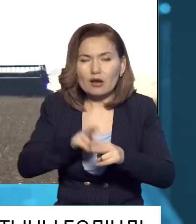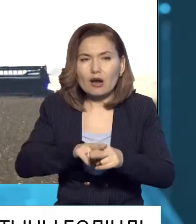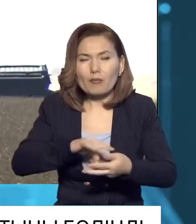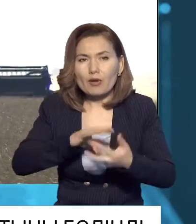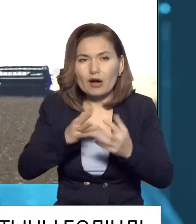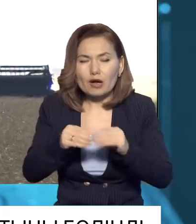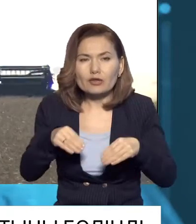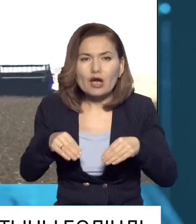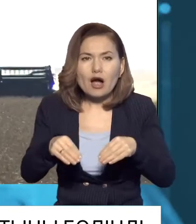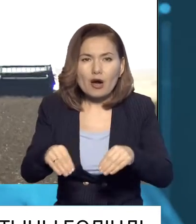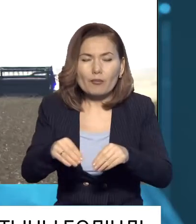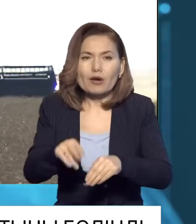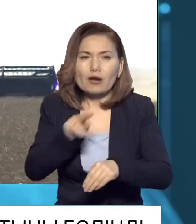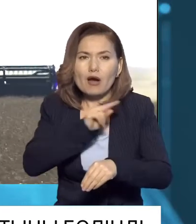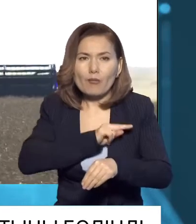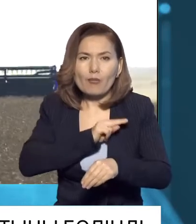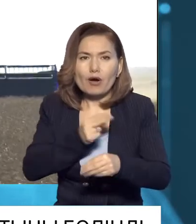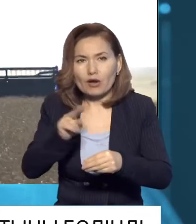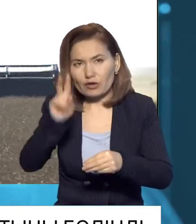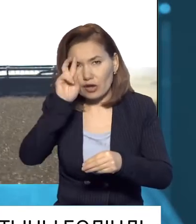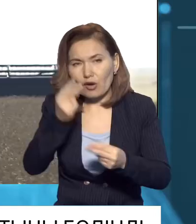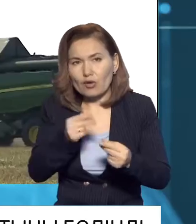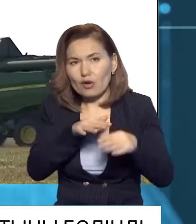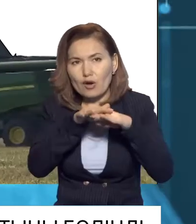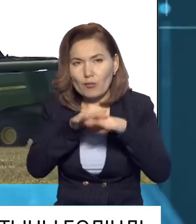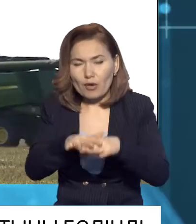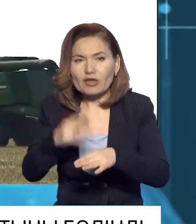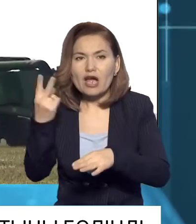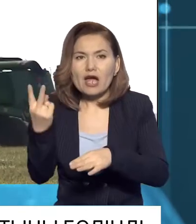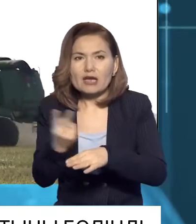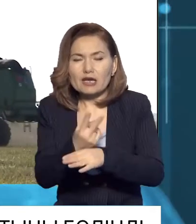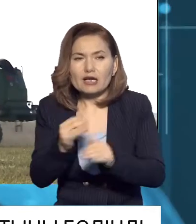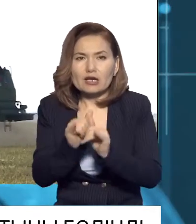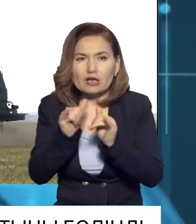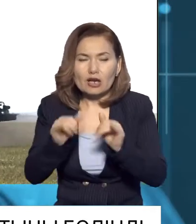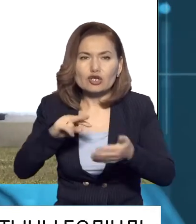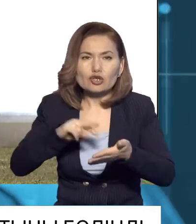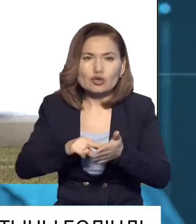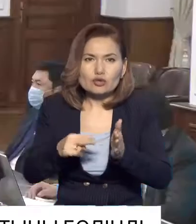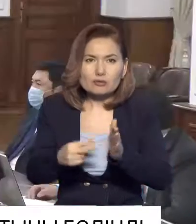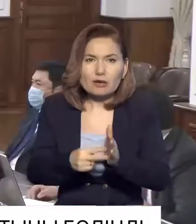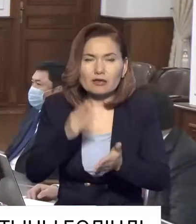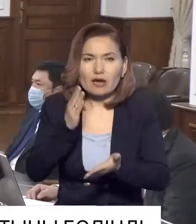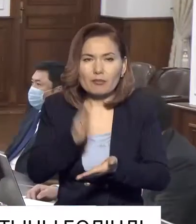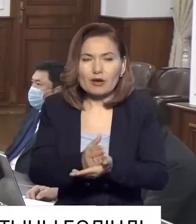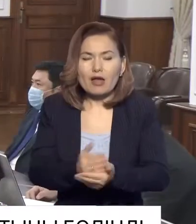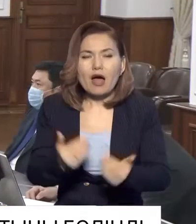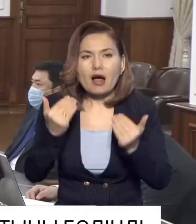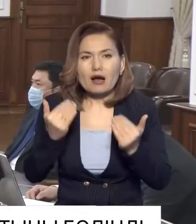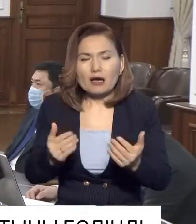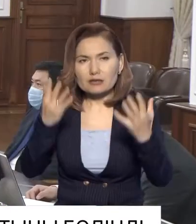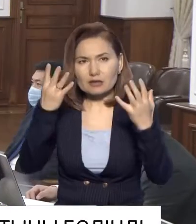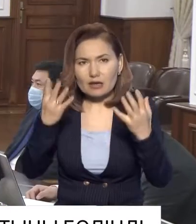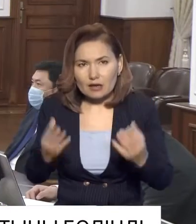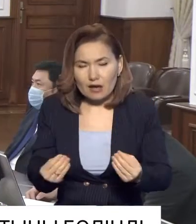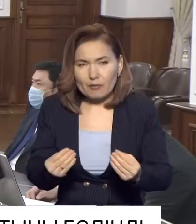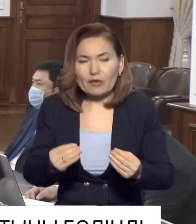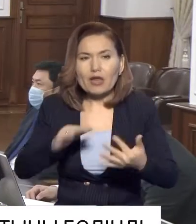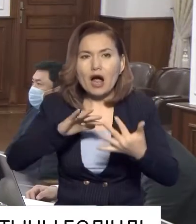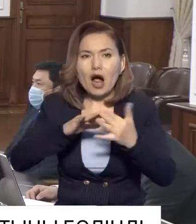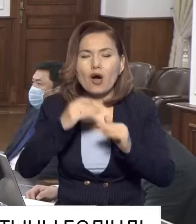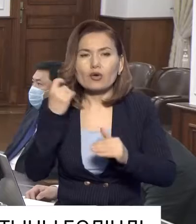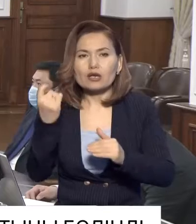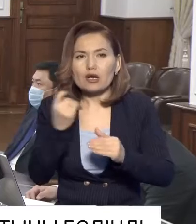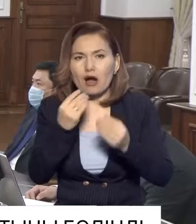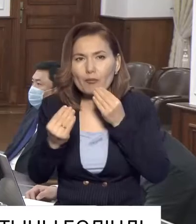орақ жұмыстарына берілетін бюджеттік несиенің мөлшерін екі есе ұлғайту жоспарланып отыр. Қазір бүкіл әлемде ауыл шаруашылығы